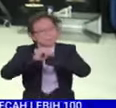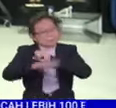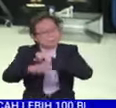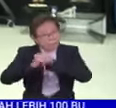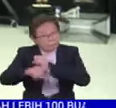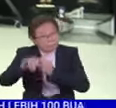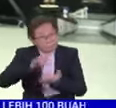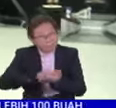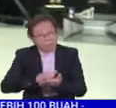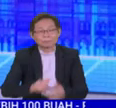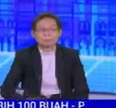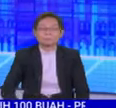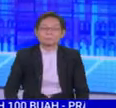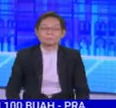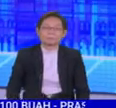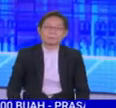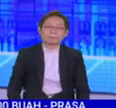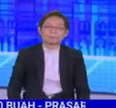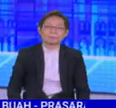tersebut.